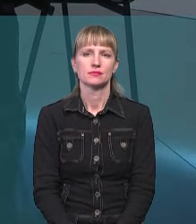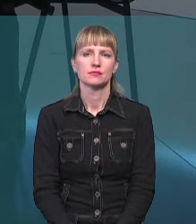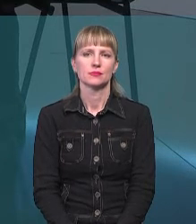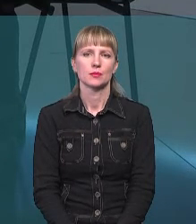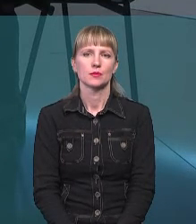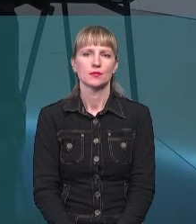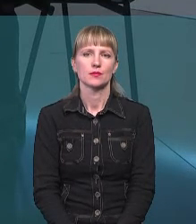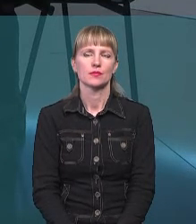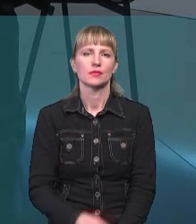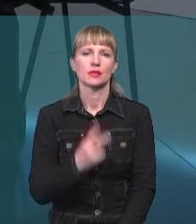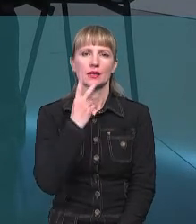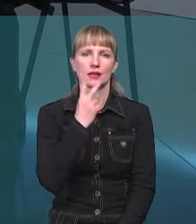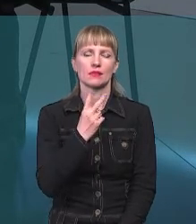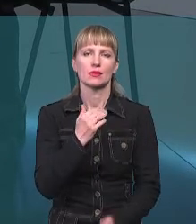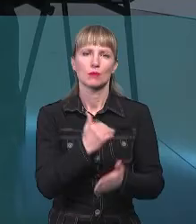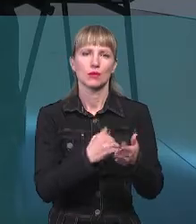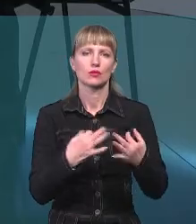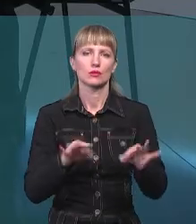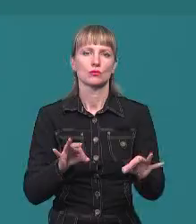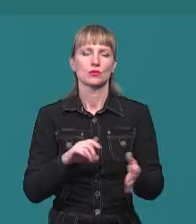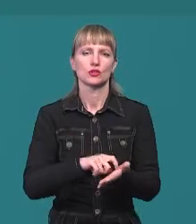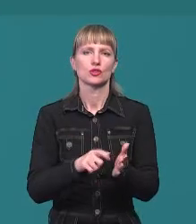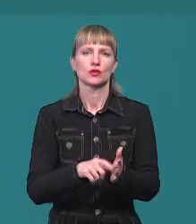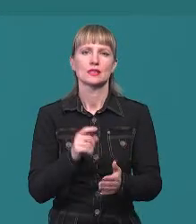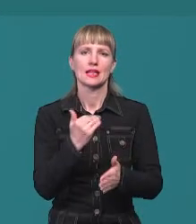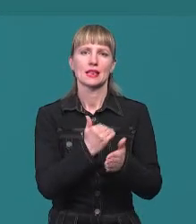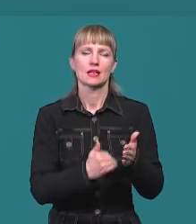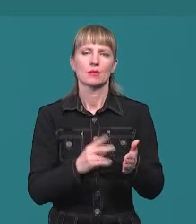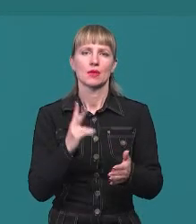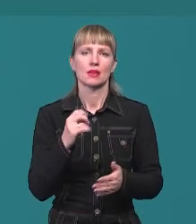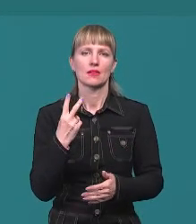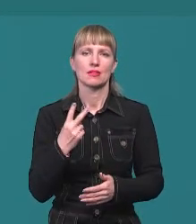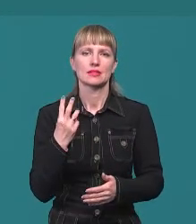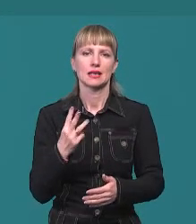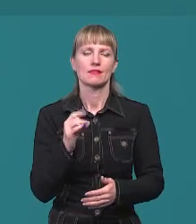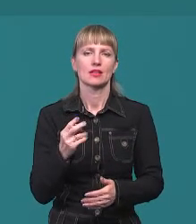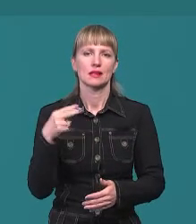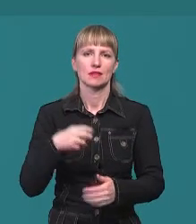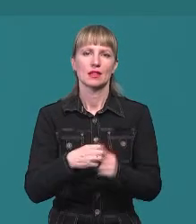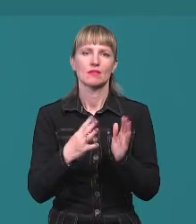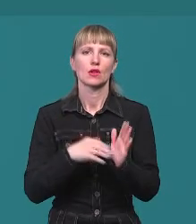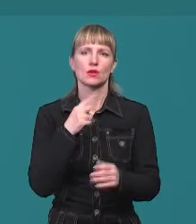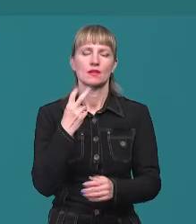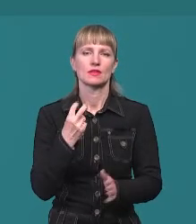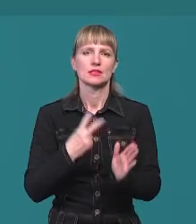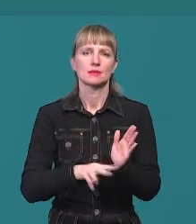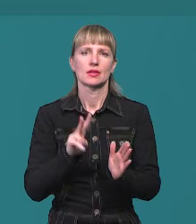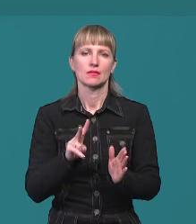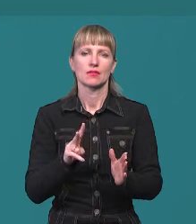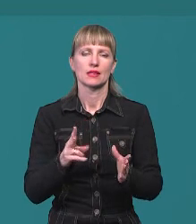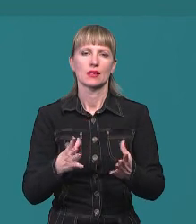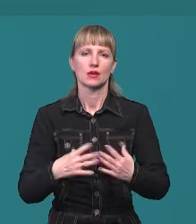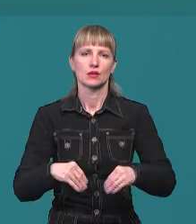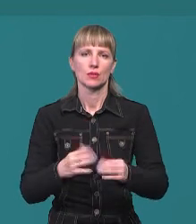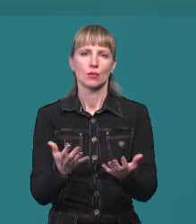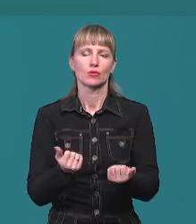З цими програмами, дивіться. Програма «Доступне житло» за даними на 23 квітня 2019 року 272 родини у 2018